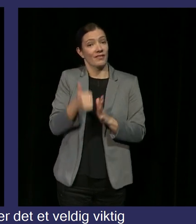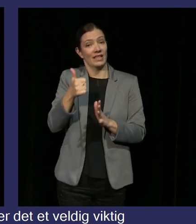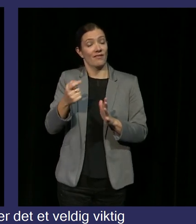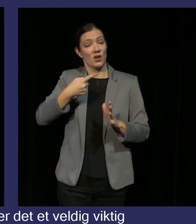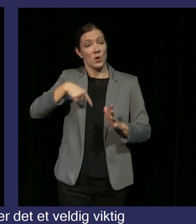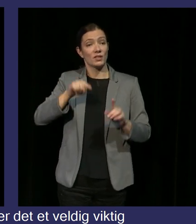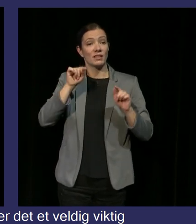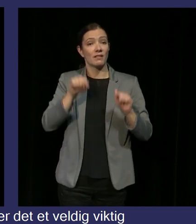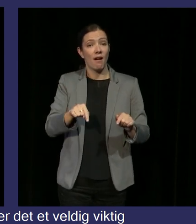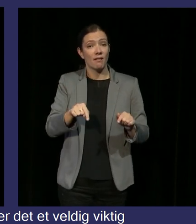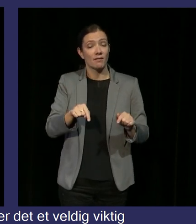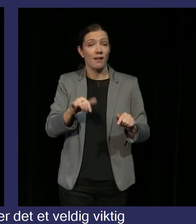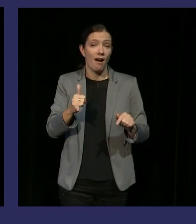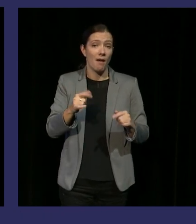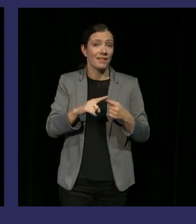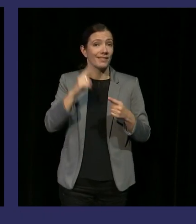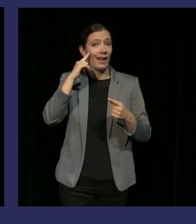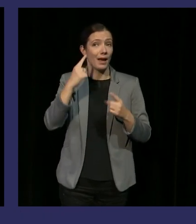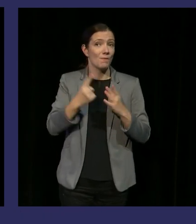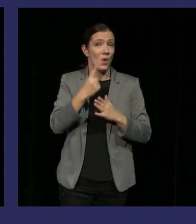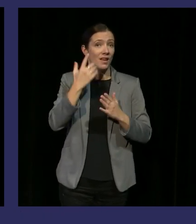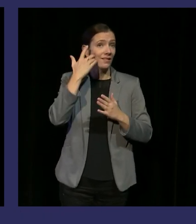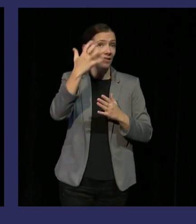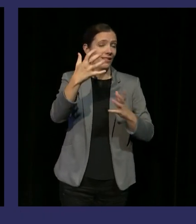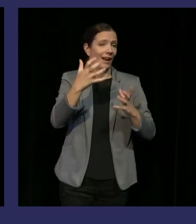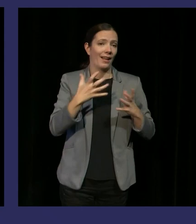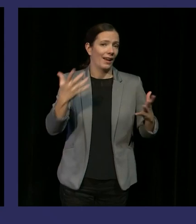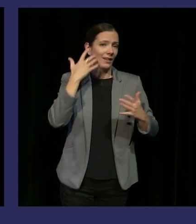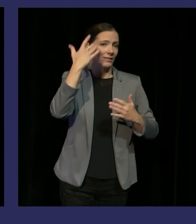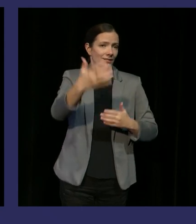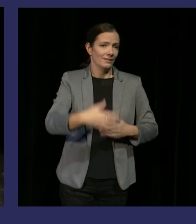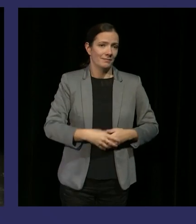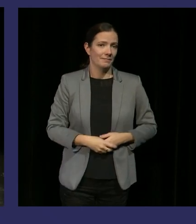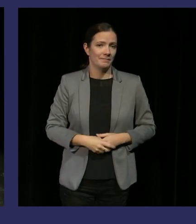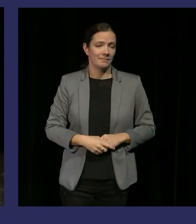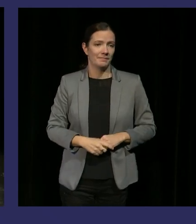i dag, og så tenker vi at kanskje vi ikke trenger det på sikt.